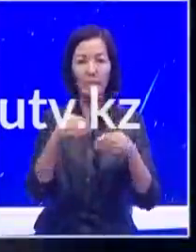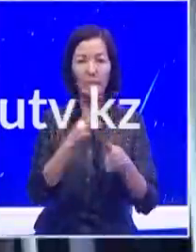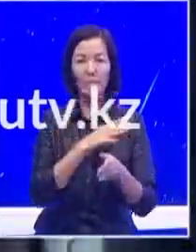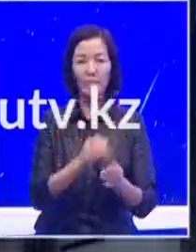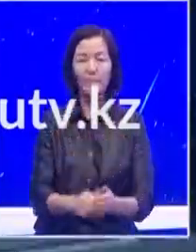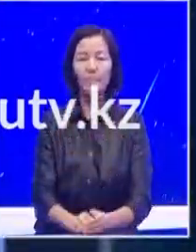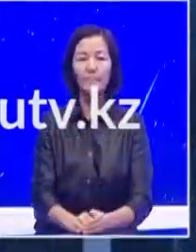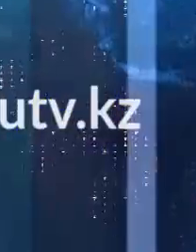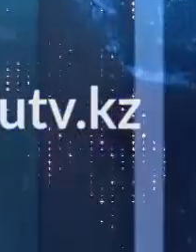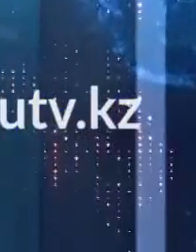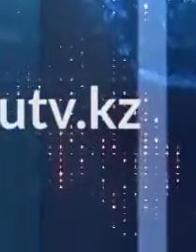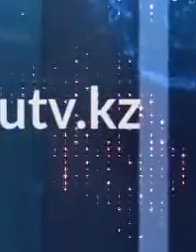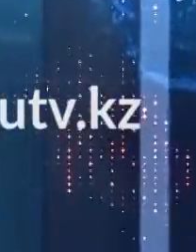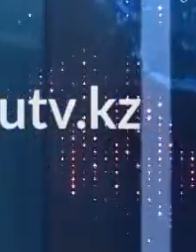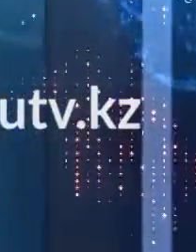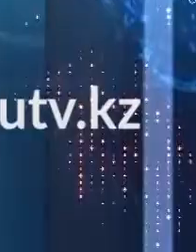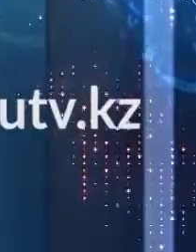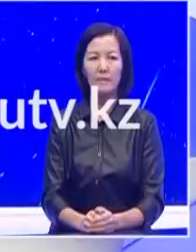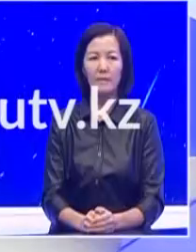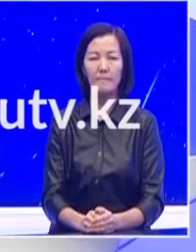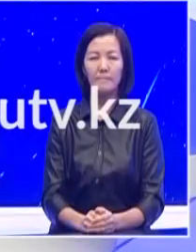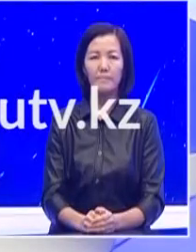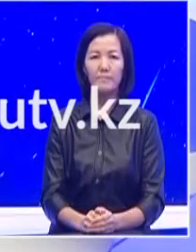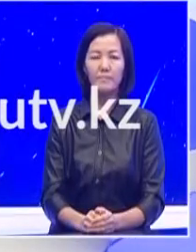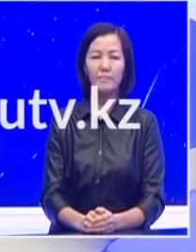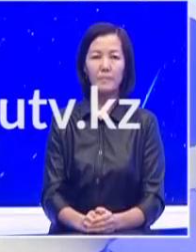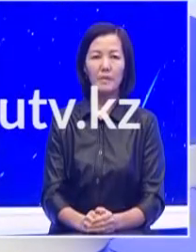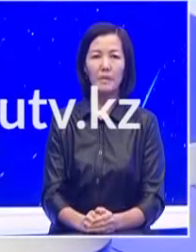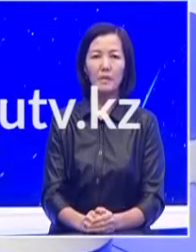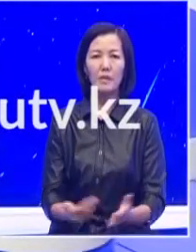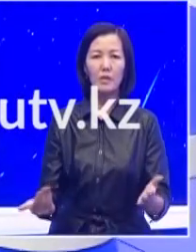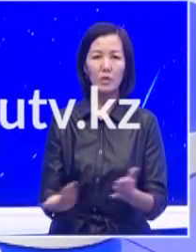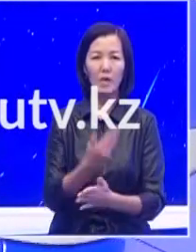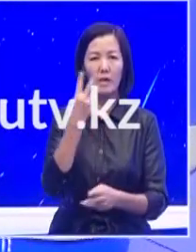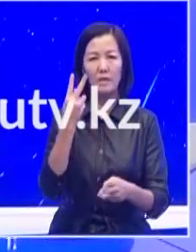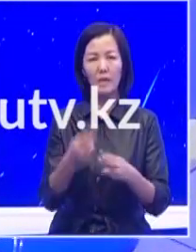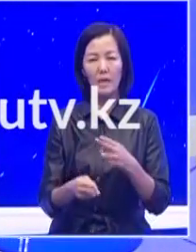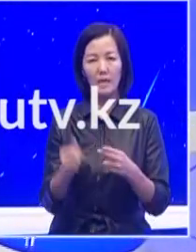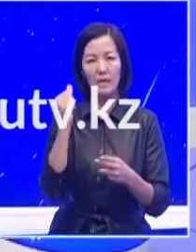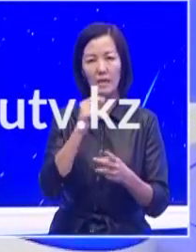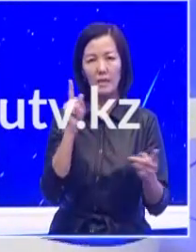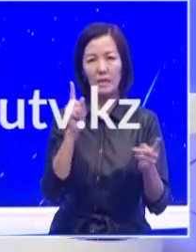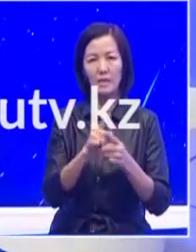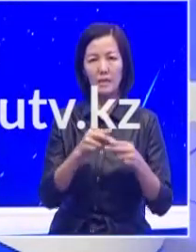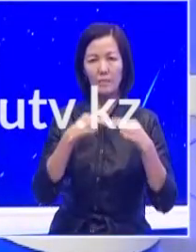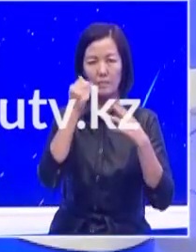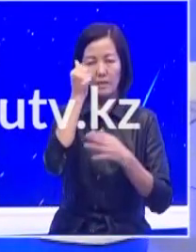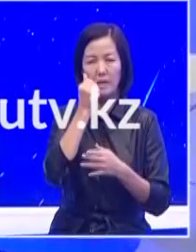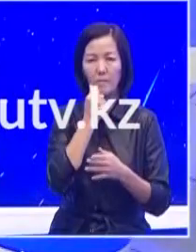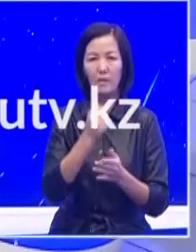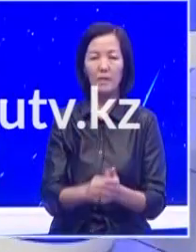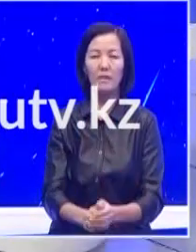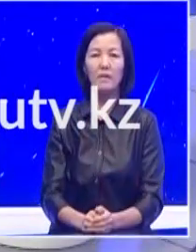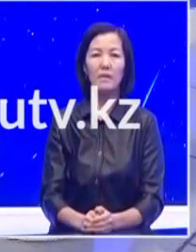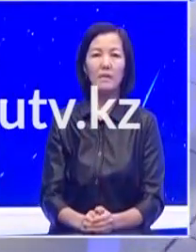Нұрланұлы, Ғабит Қадырахманов, Жетісу телеарнасы. Бүгінгі түскен ақпараттар легі осы, жағымды жаңалықтармен жүздесеміз.